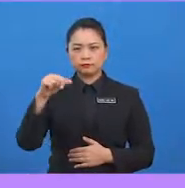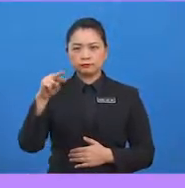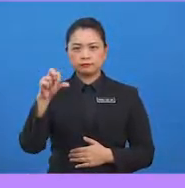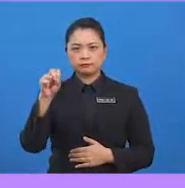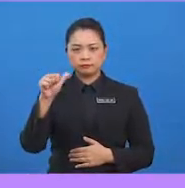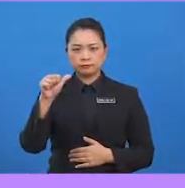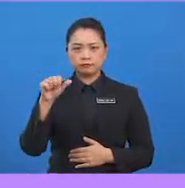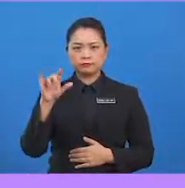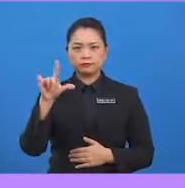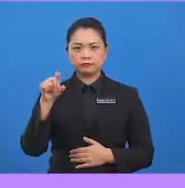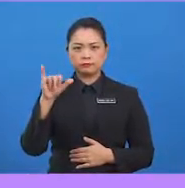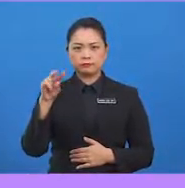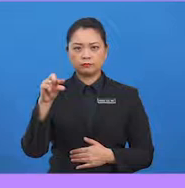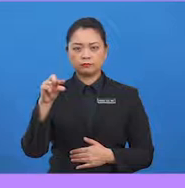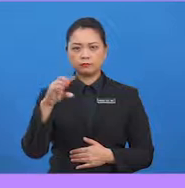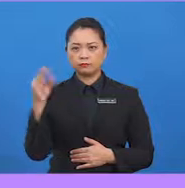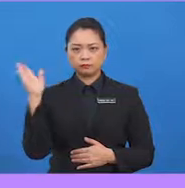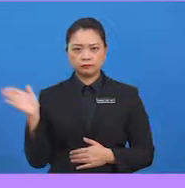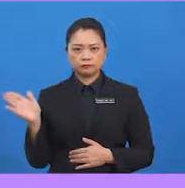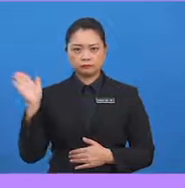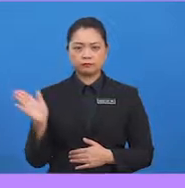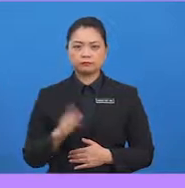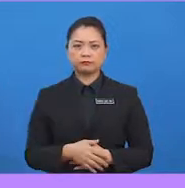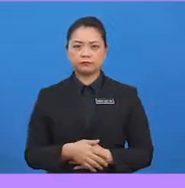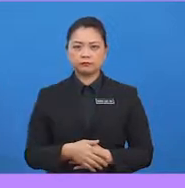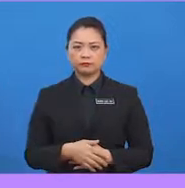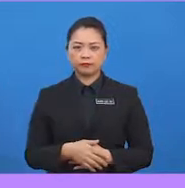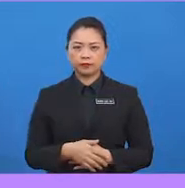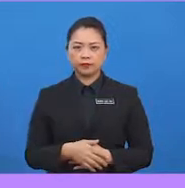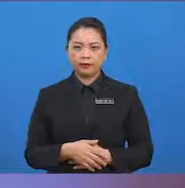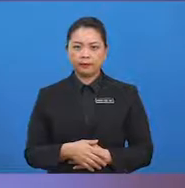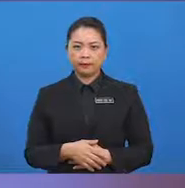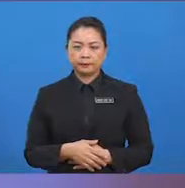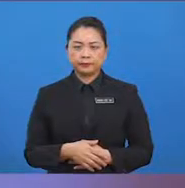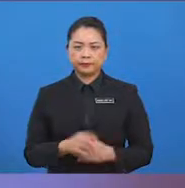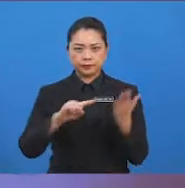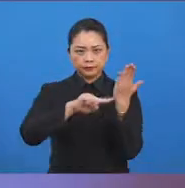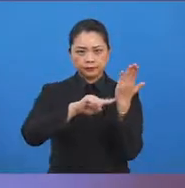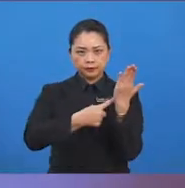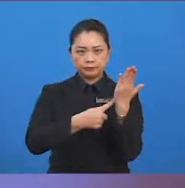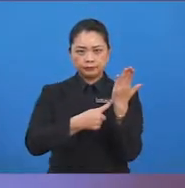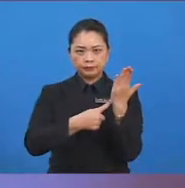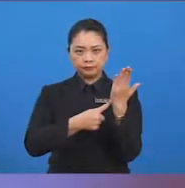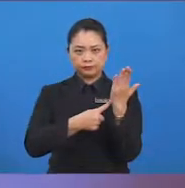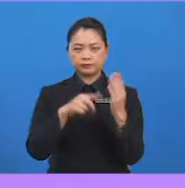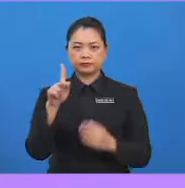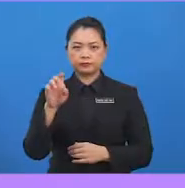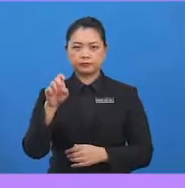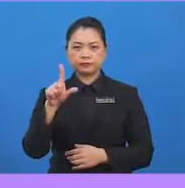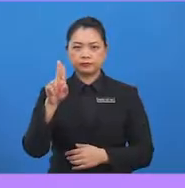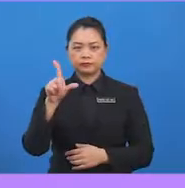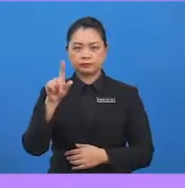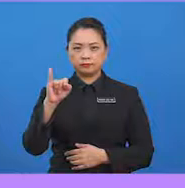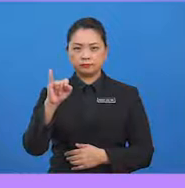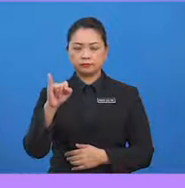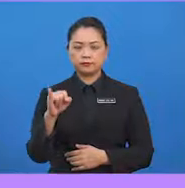loyang dan duralumin. Jom kita kenali satu persatu. Bermula dengan keluli.